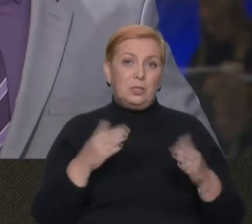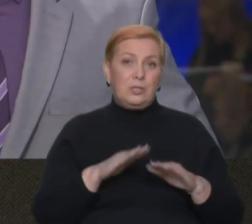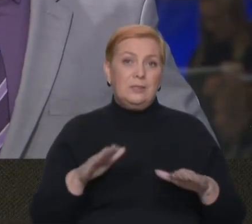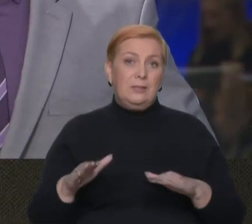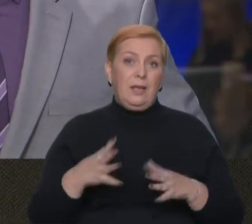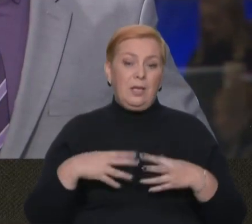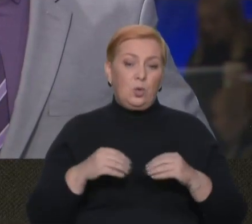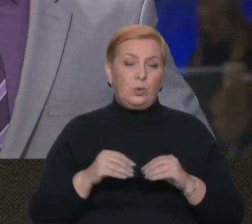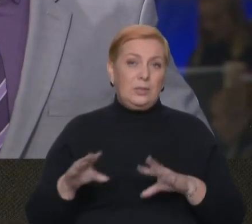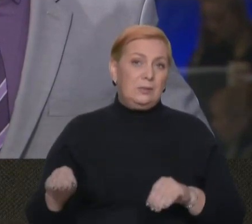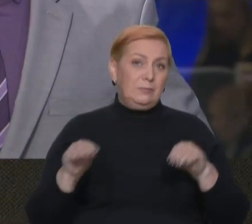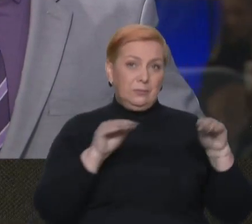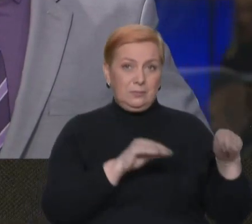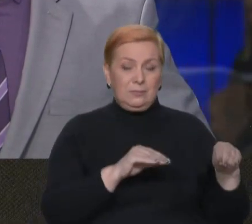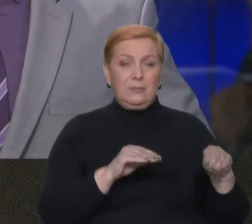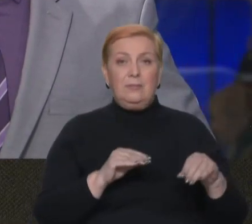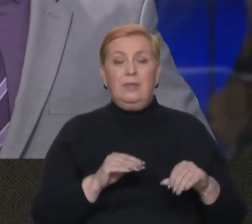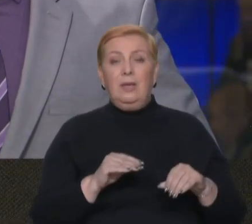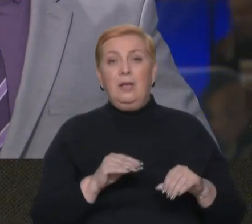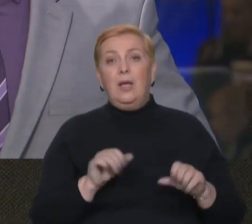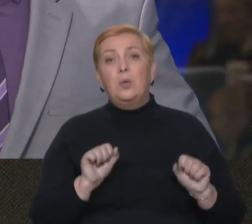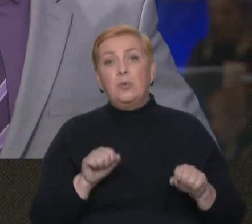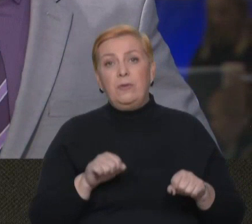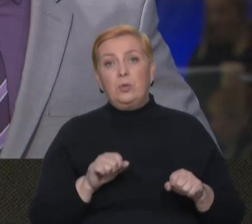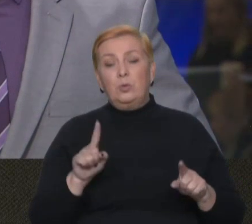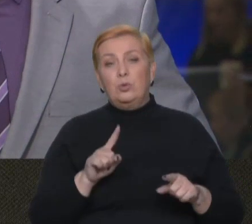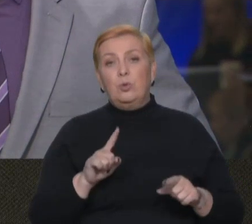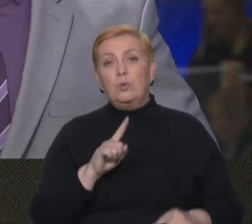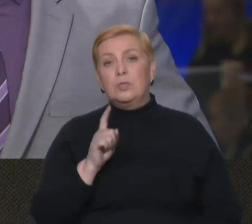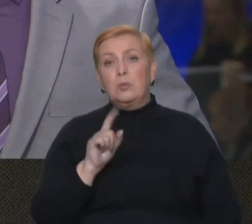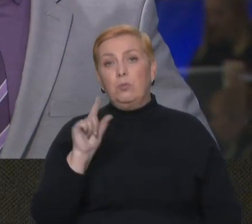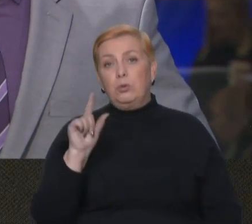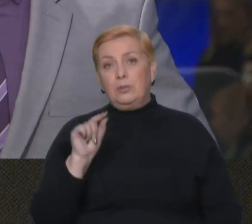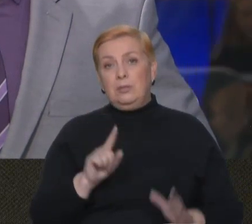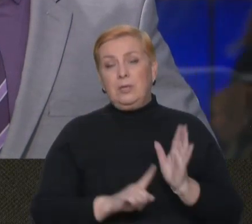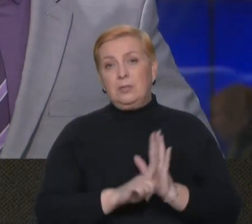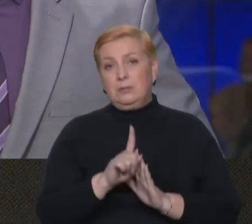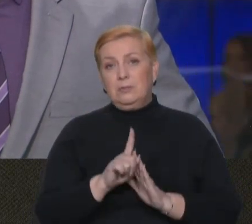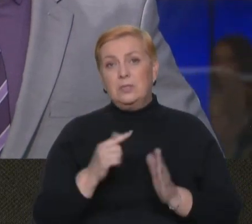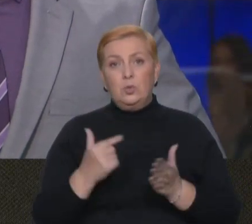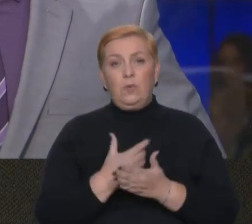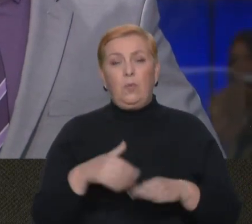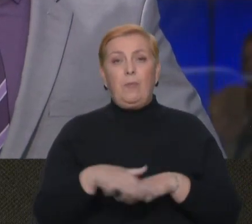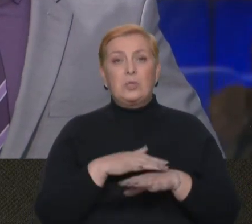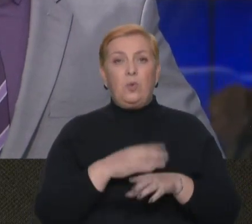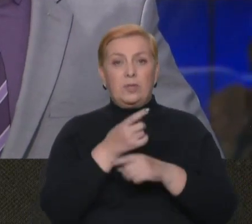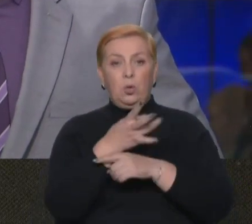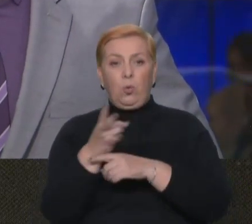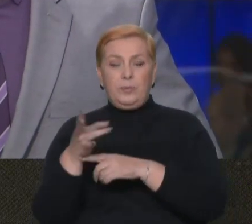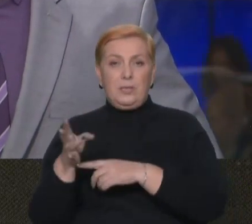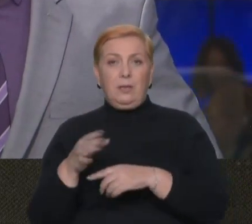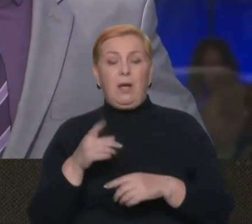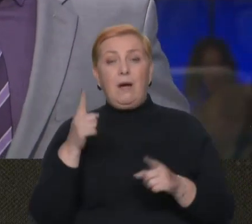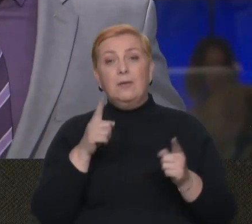дтей тому Ино що з полка знову почнеться об чи